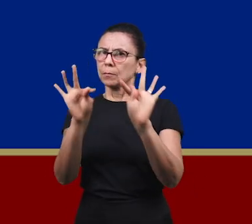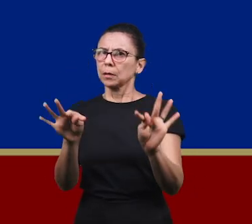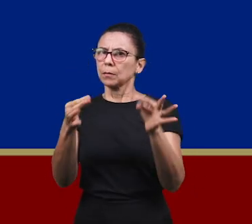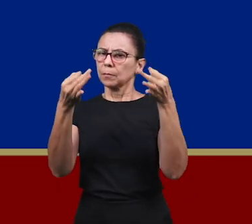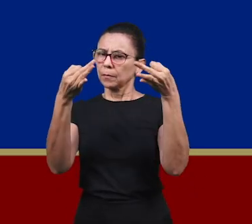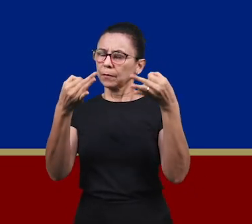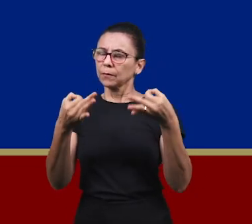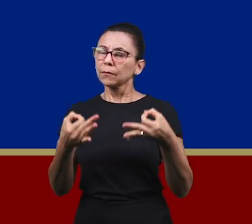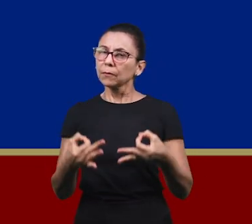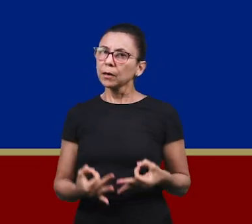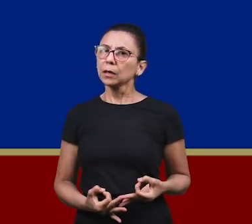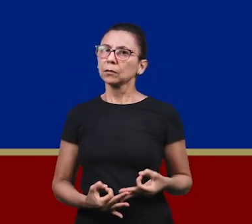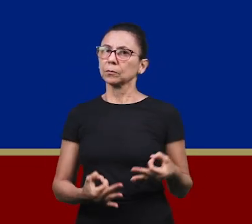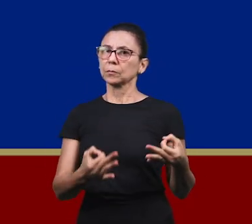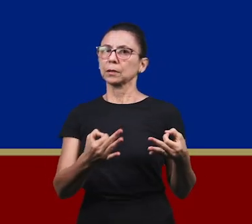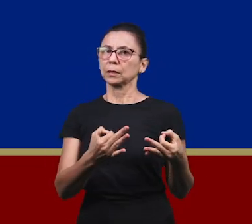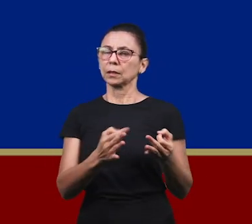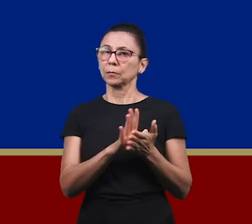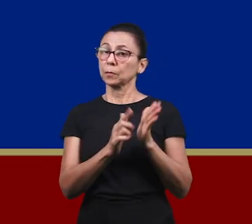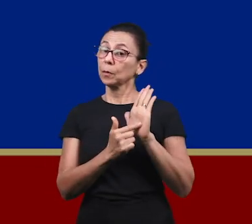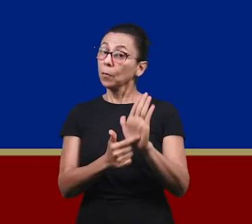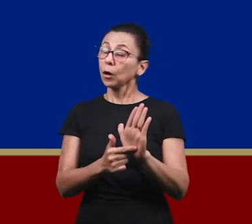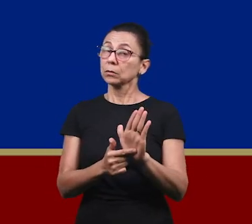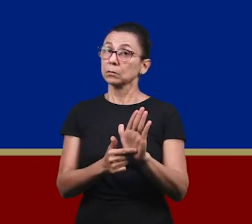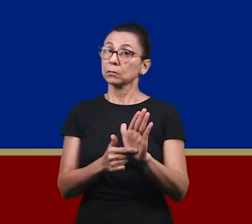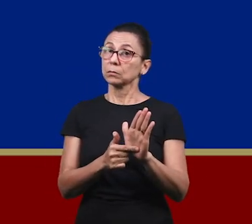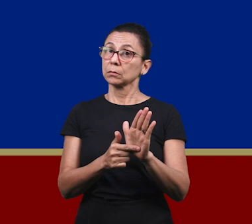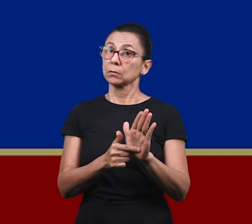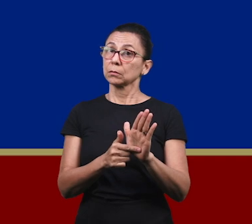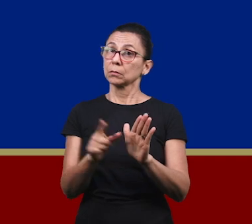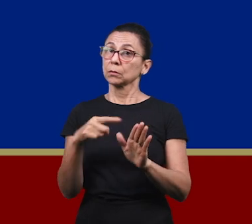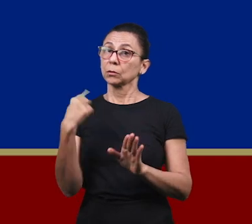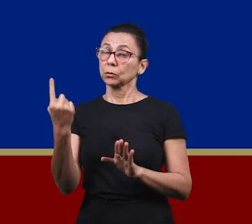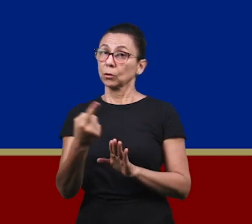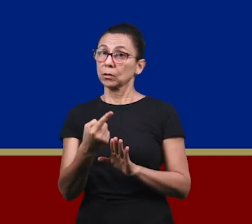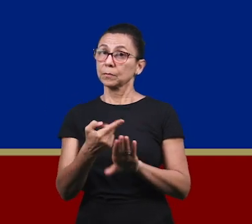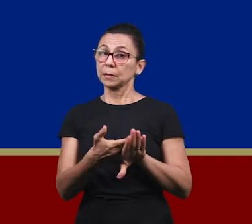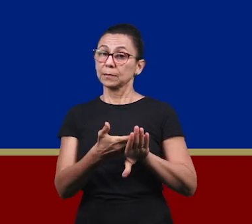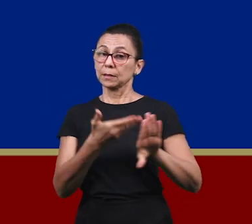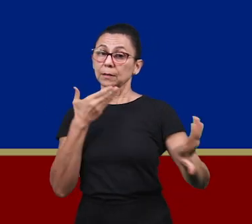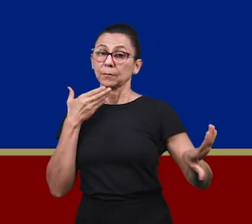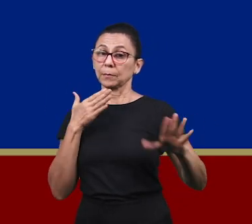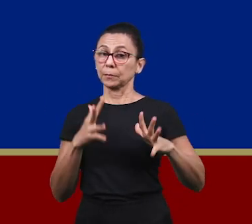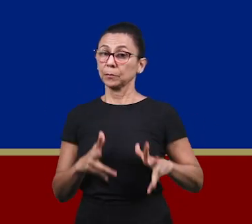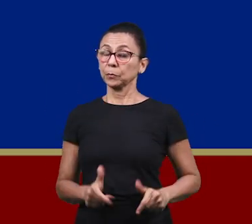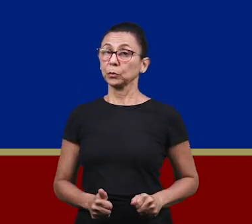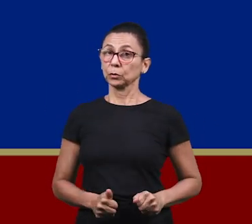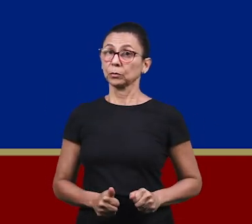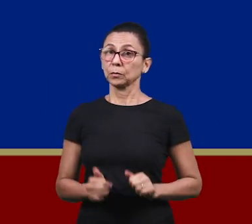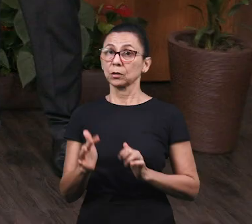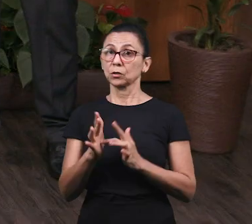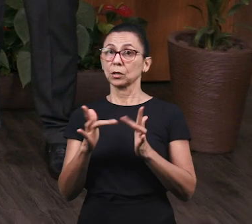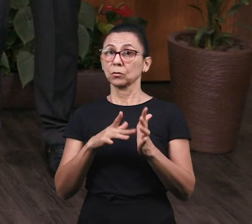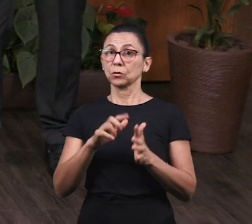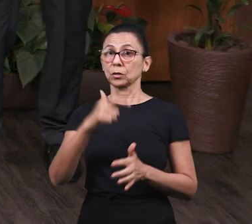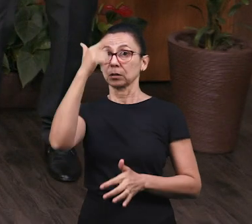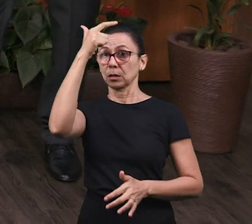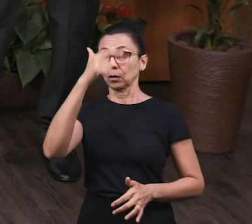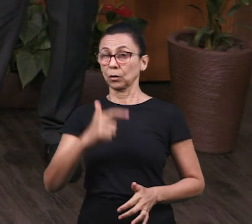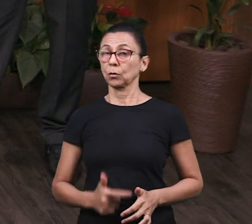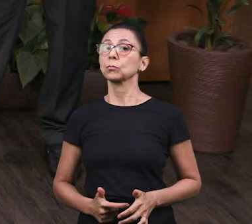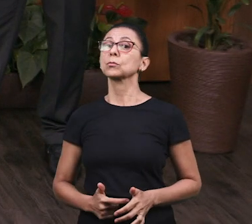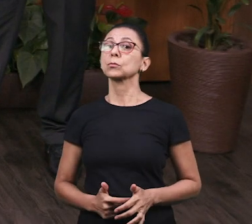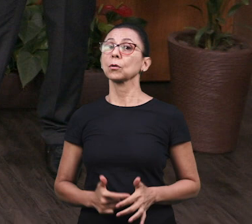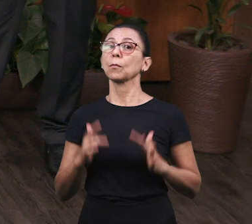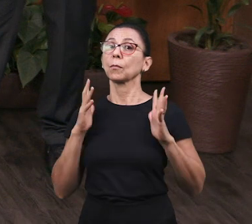Car il est écrit, soyez saints, parce que moi je suis saint. C'est-à-dire, ce que le